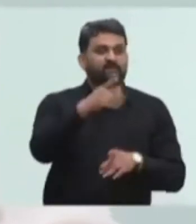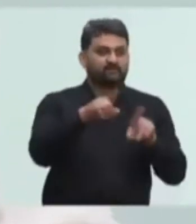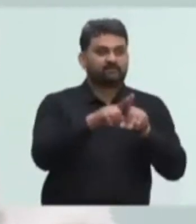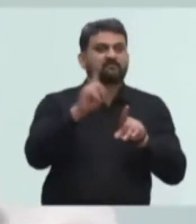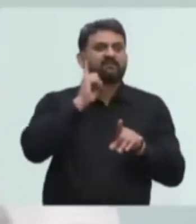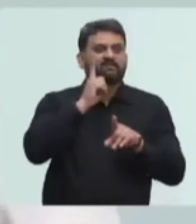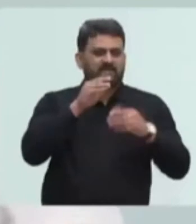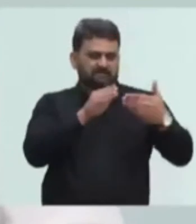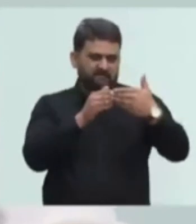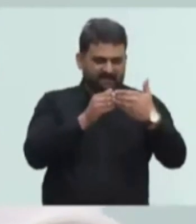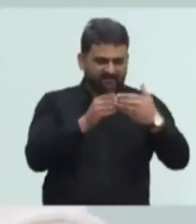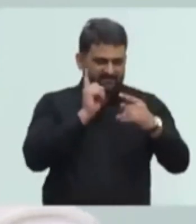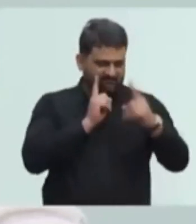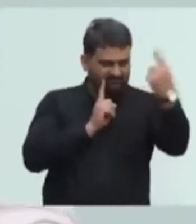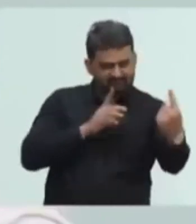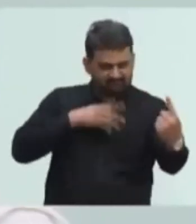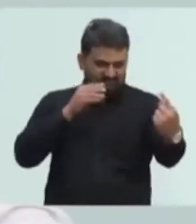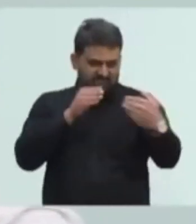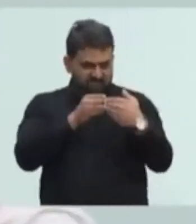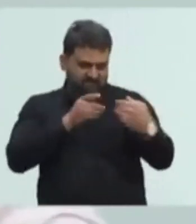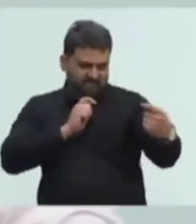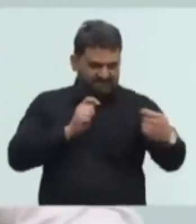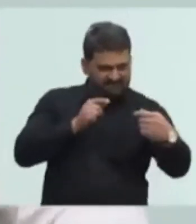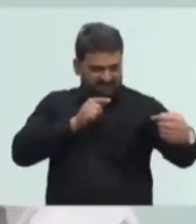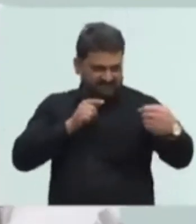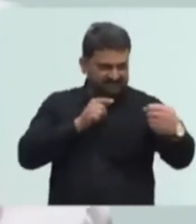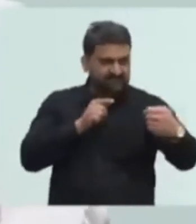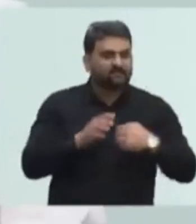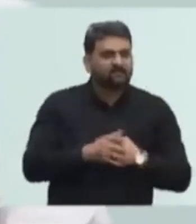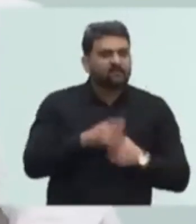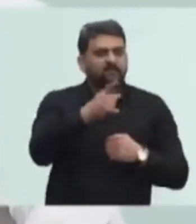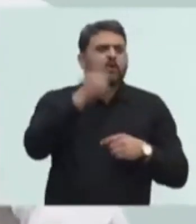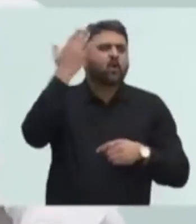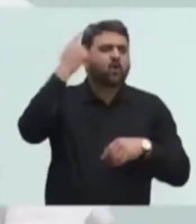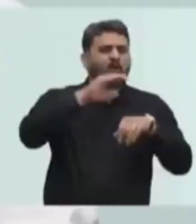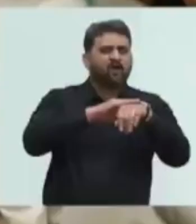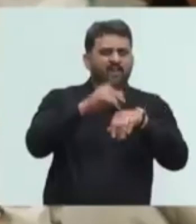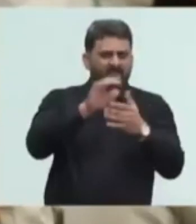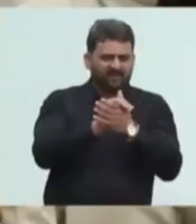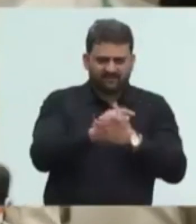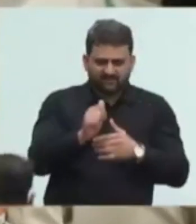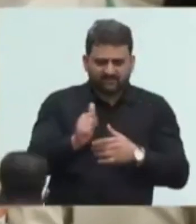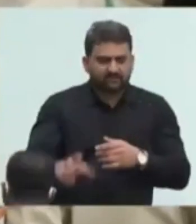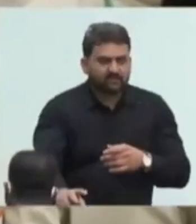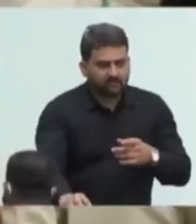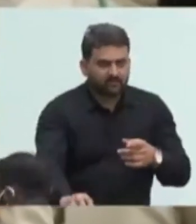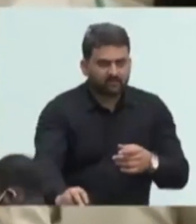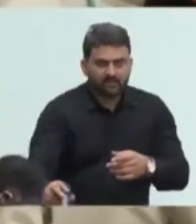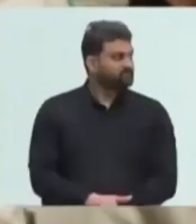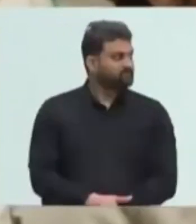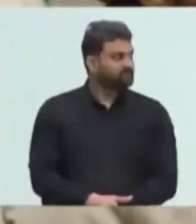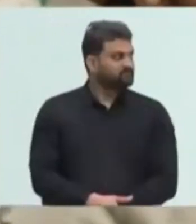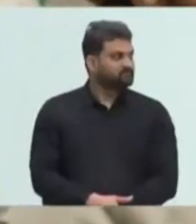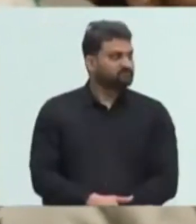कि जब सामने वाले खिलाड़ियों से खेलते हैं आप है काफी तो पुराने आपके खिलाड़ी सामने आते होंगे